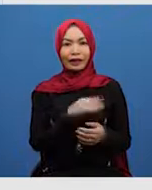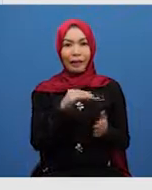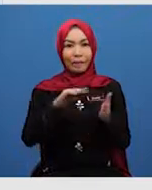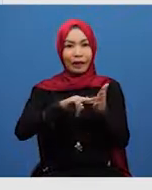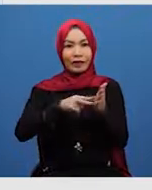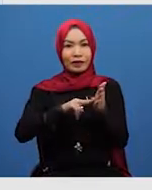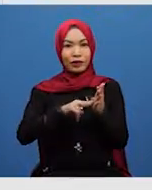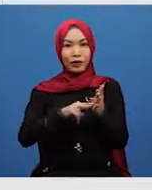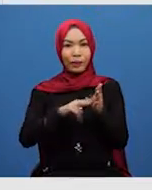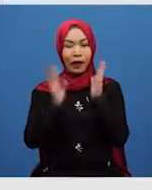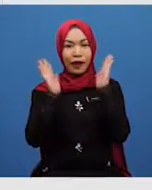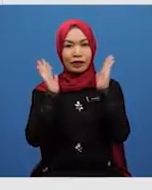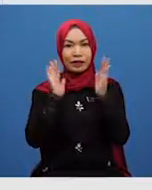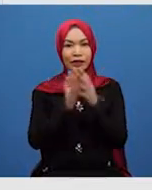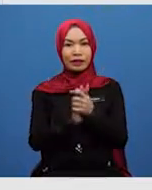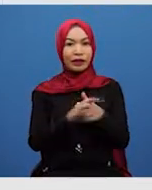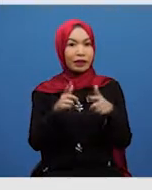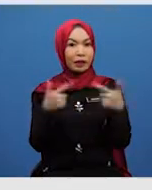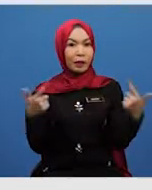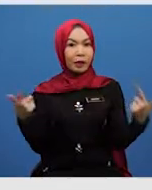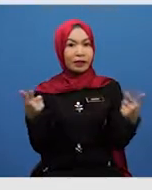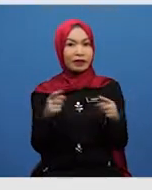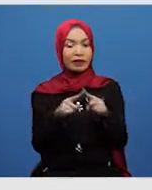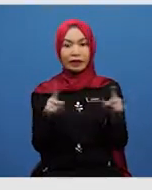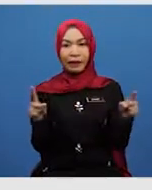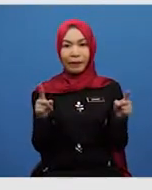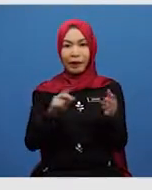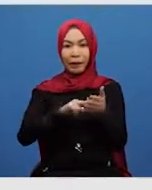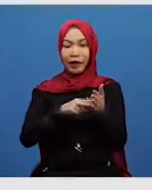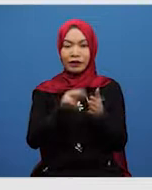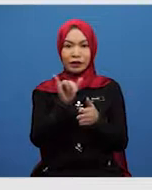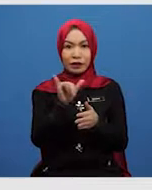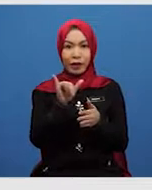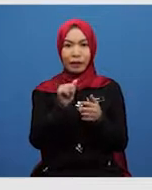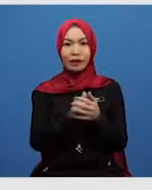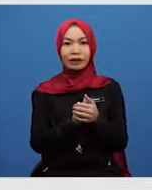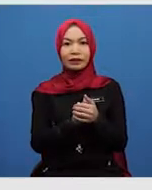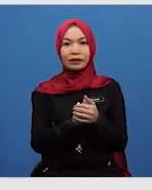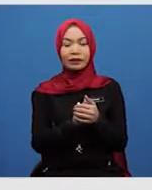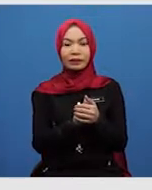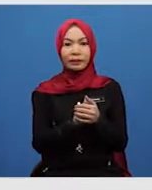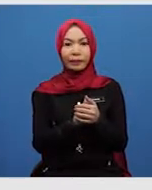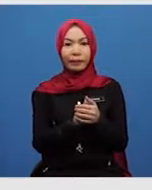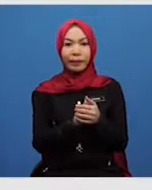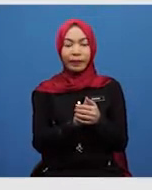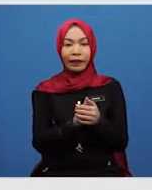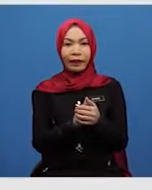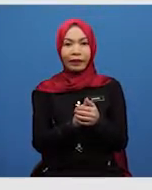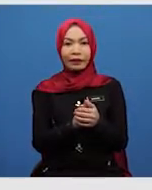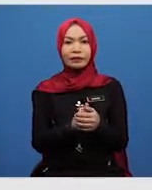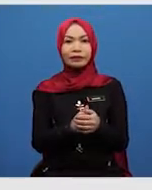sama the system to supply adalah cabang sistem pemerintahan tempatan yang